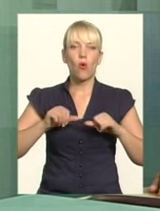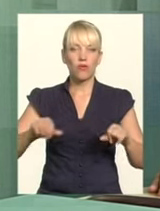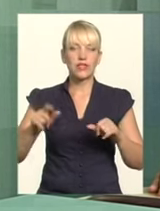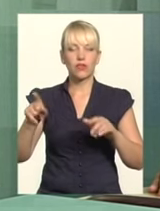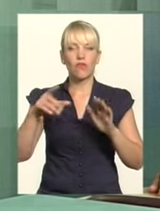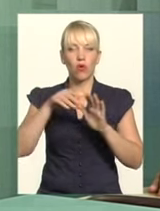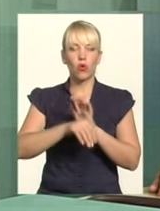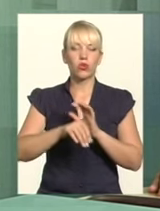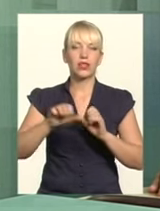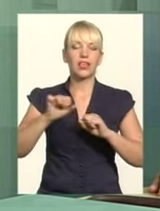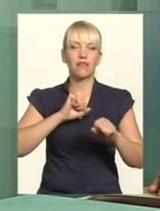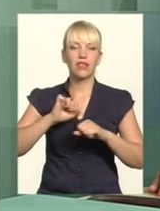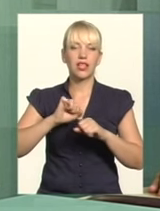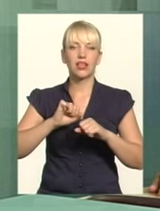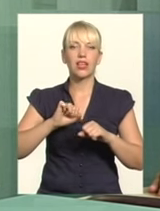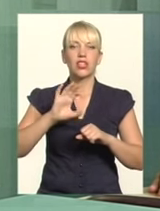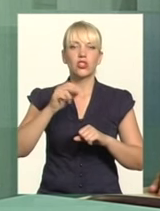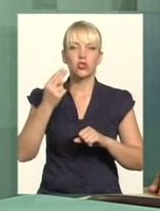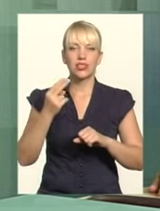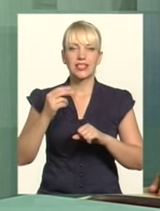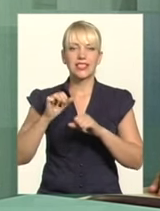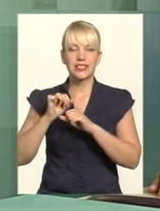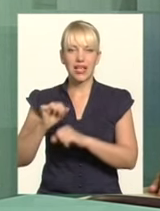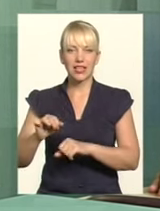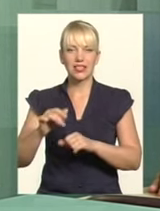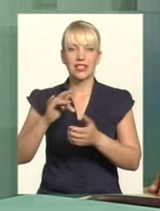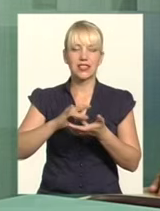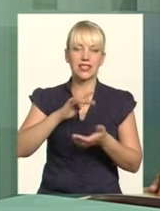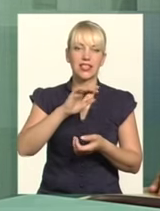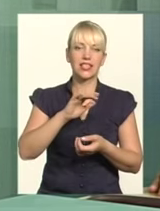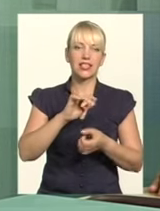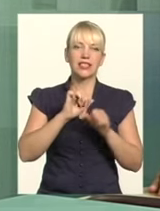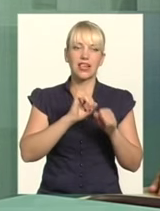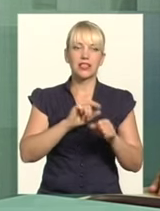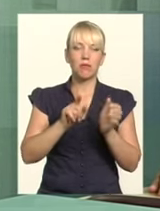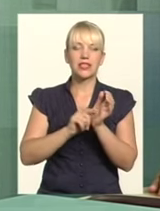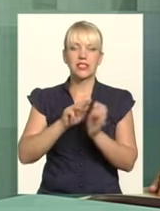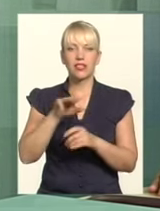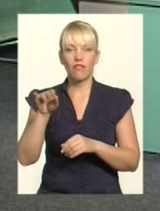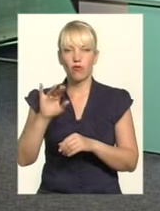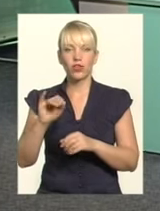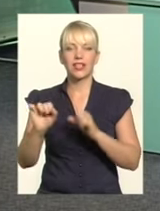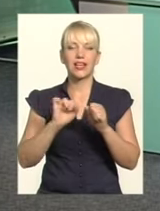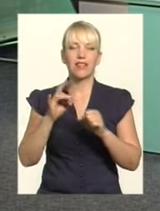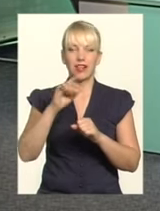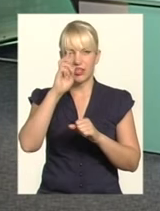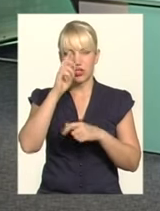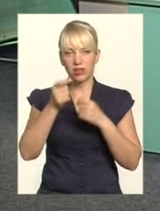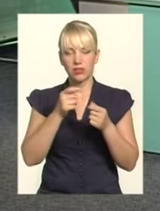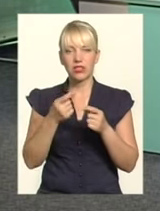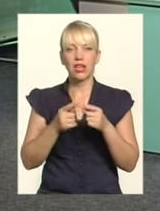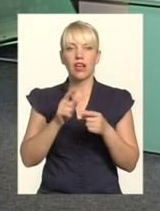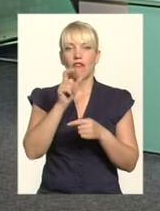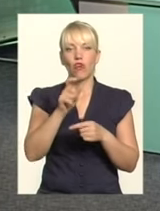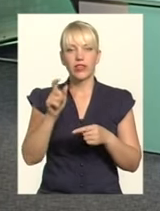керівники соцзахисту населення, центрів зайнятості, пенсійного фонду, фондів соцстрахування, керівництва райдержадміністрації. Вони, згідно